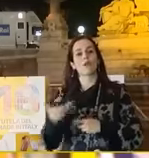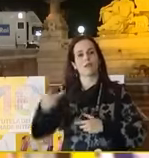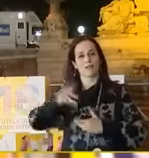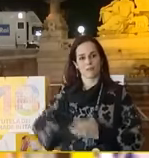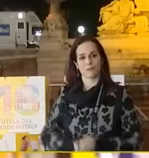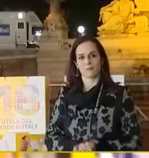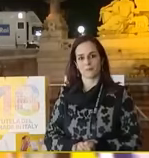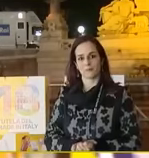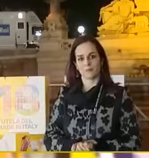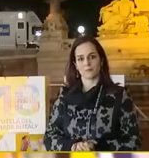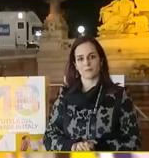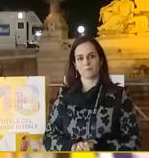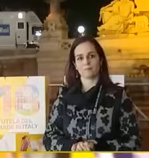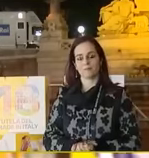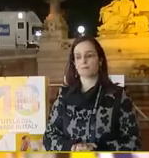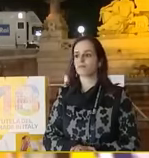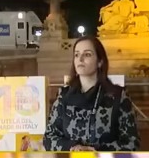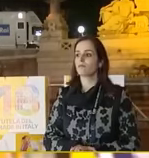E allora,